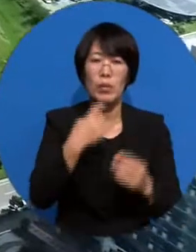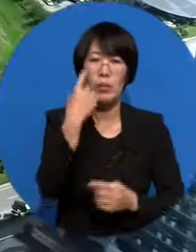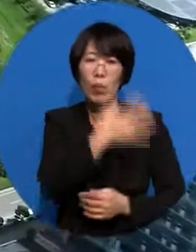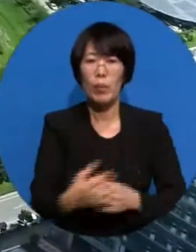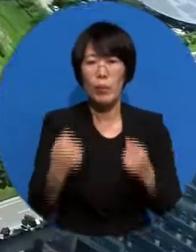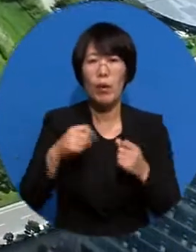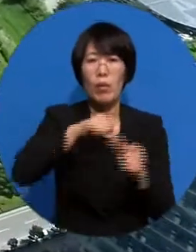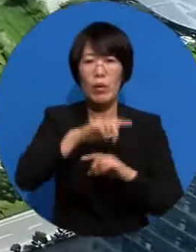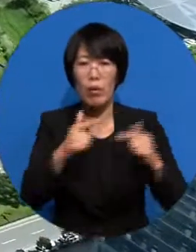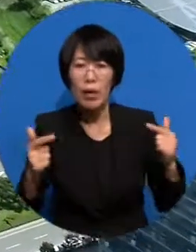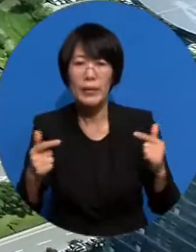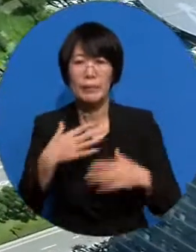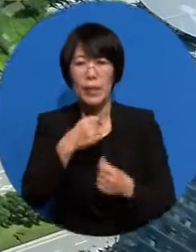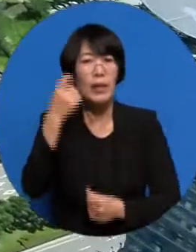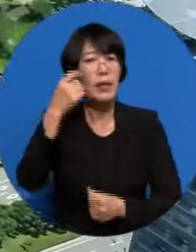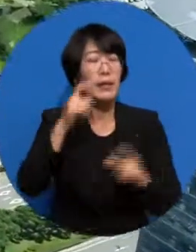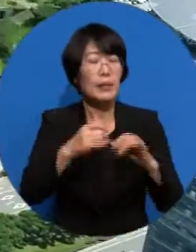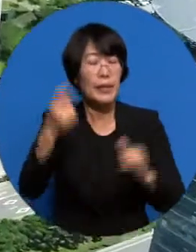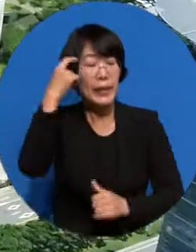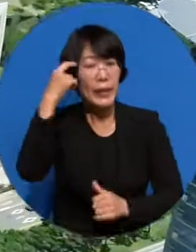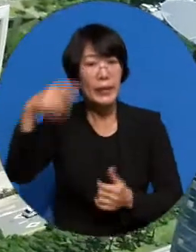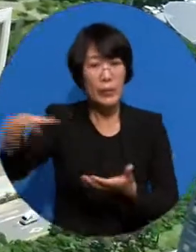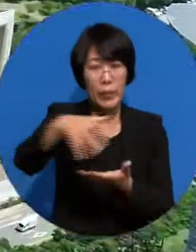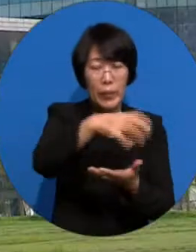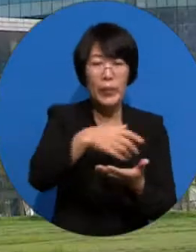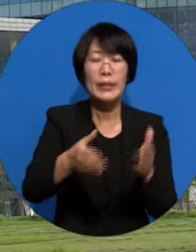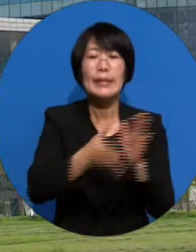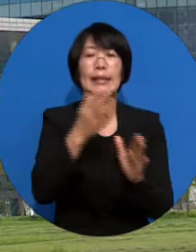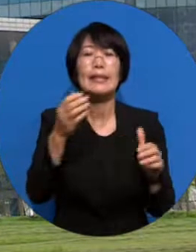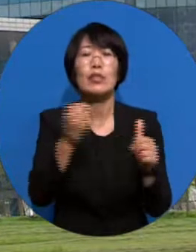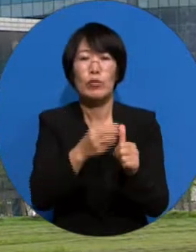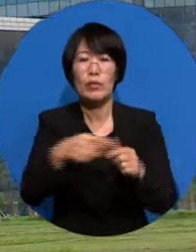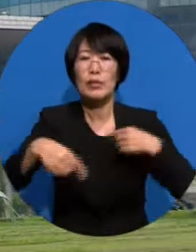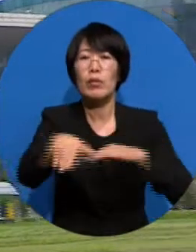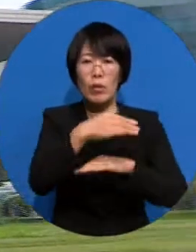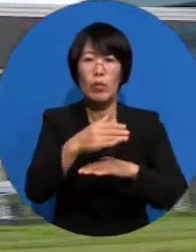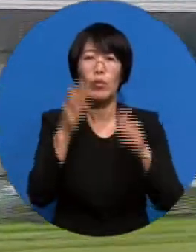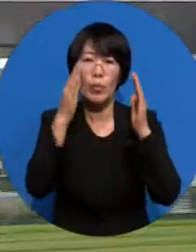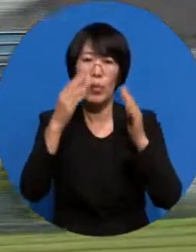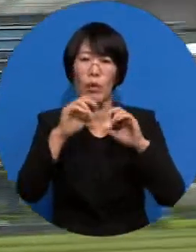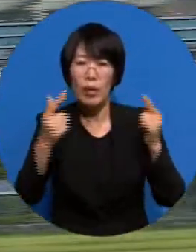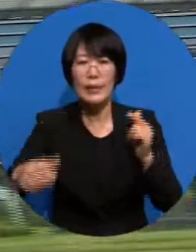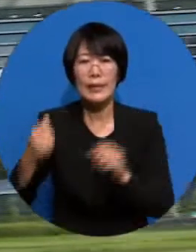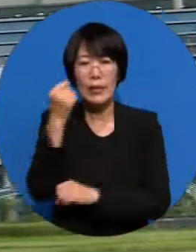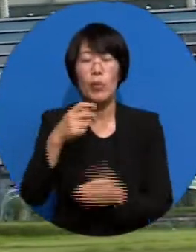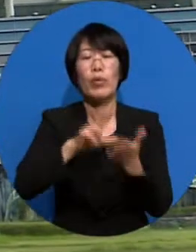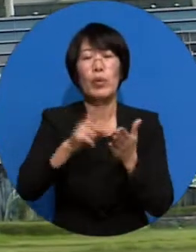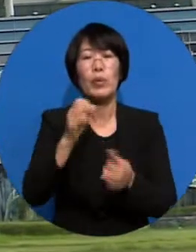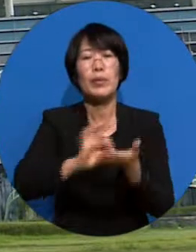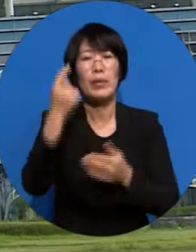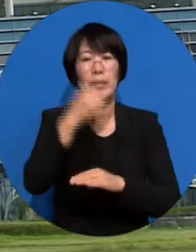분야 등에 대한 도민들의 생각을 파악해 전라남도와 시군 정책 수립과 학술 연구 기초자료로 활용할